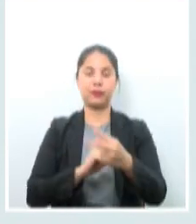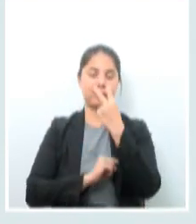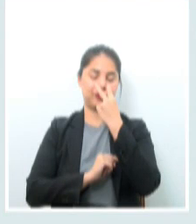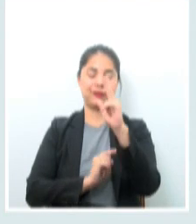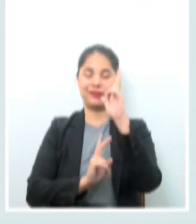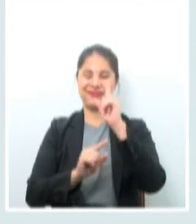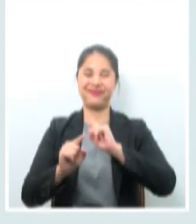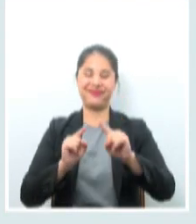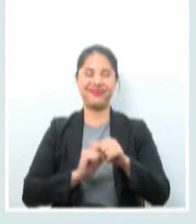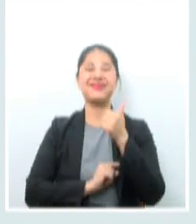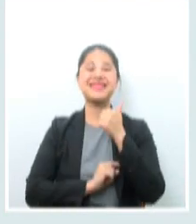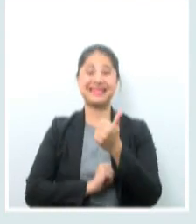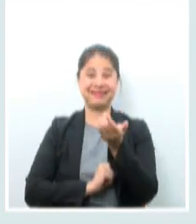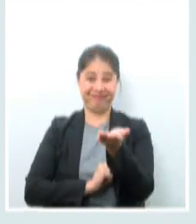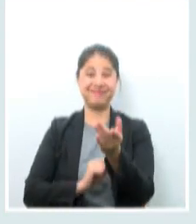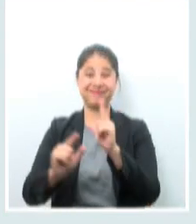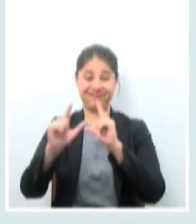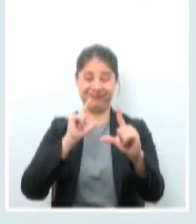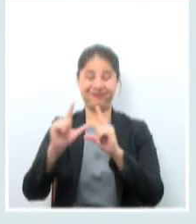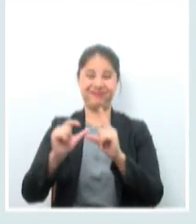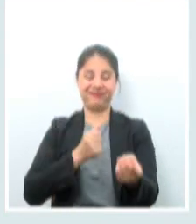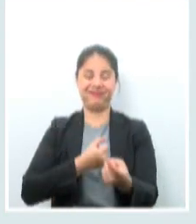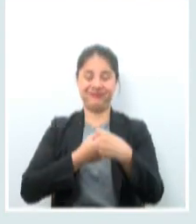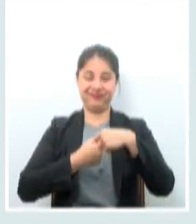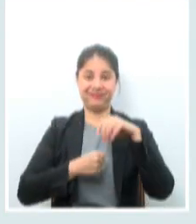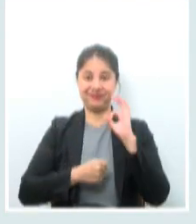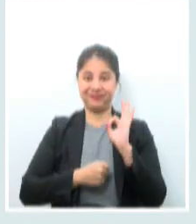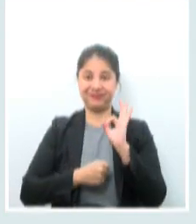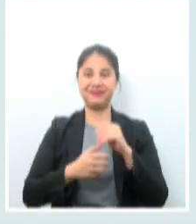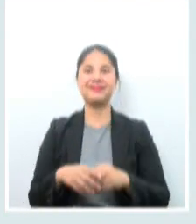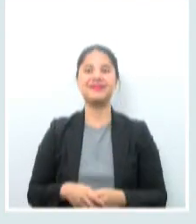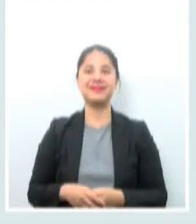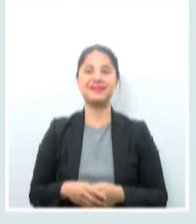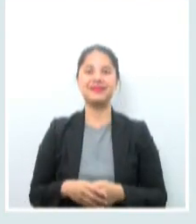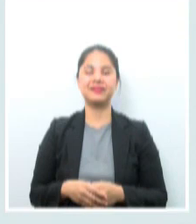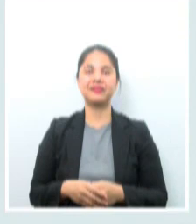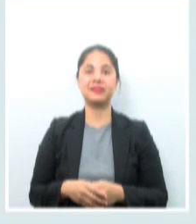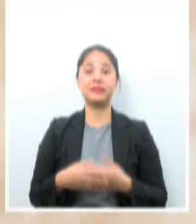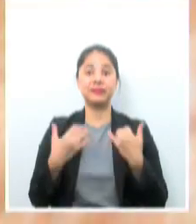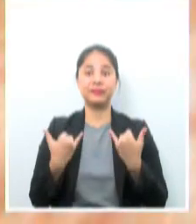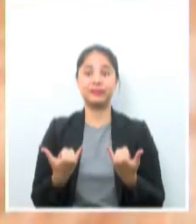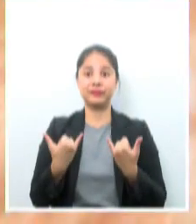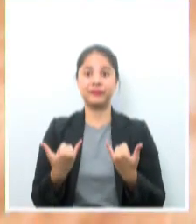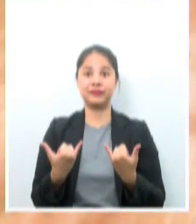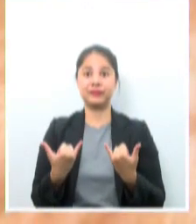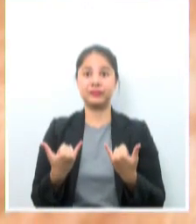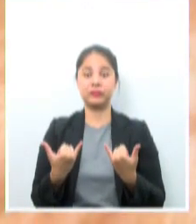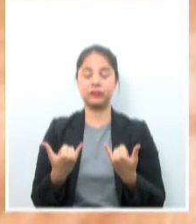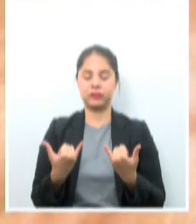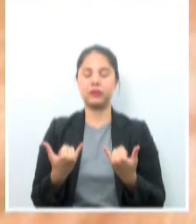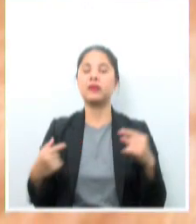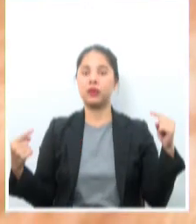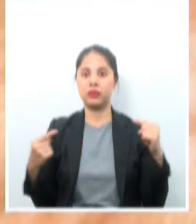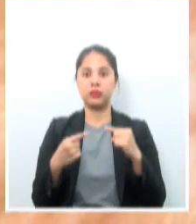ข้อมูลข่าวสารกันได้แต่เพิ่มอันนี้ด้วยนะอย่าลืมล่ะกับ LINE OA ข่าวสปท.นั่นเองค่ะแล้ววันนี้นะคะก็จะเป็นอีกหนึ่งวันนะคะ